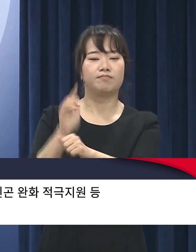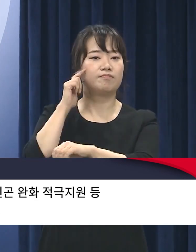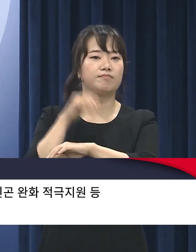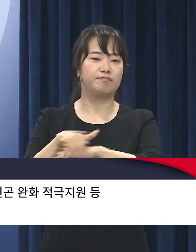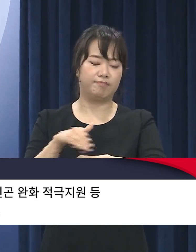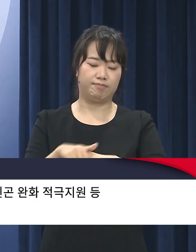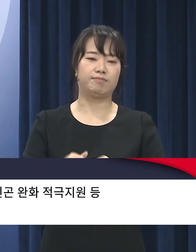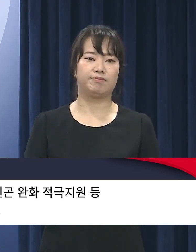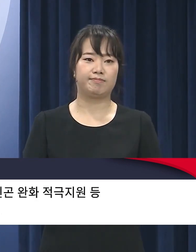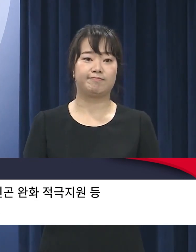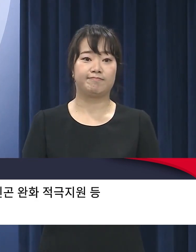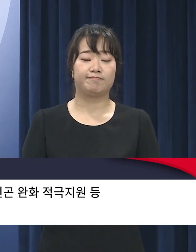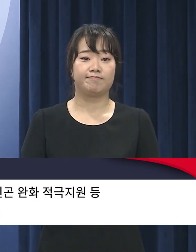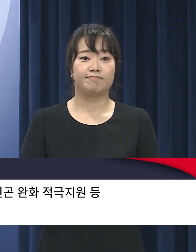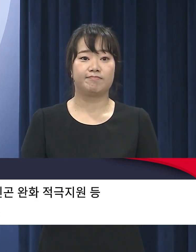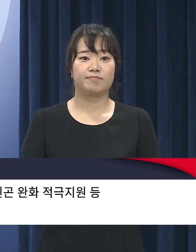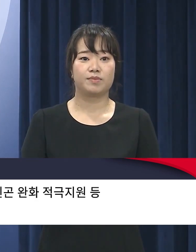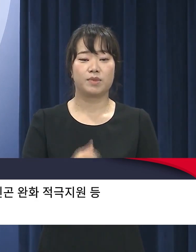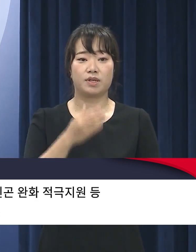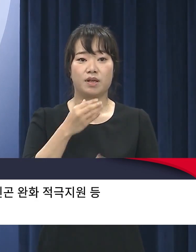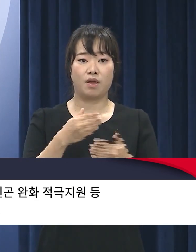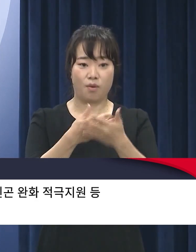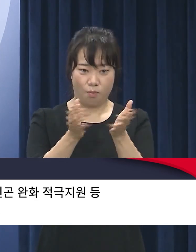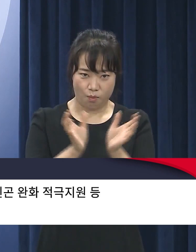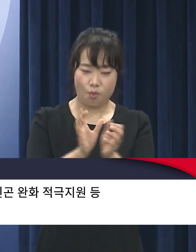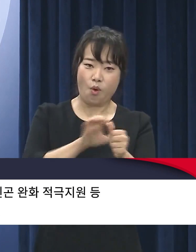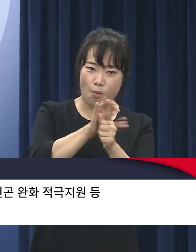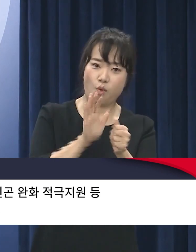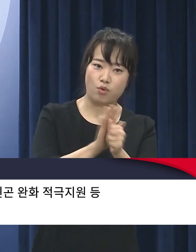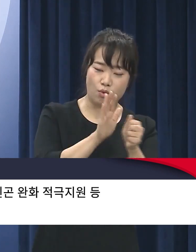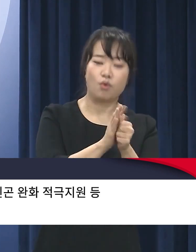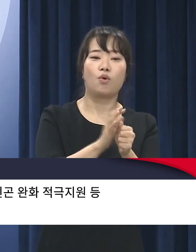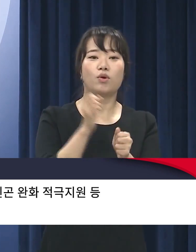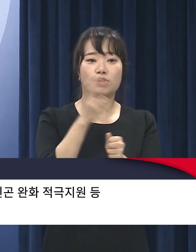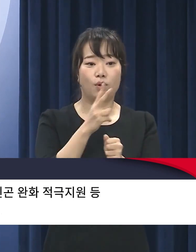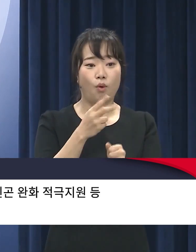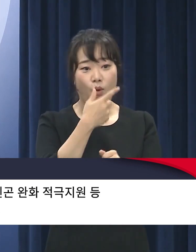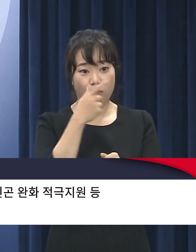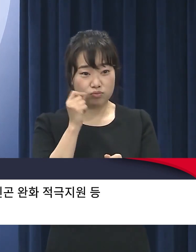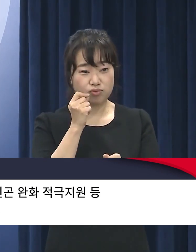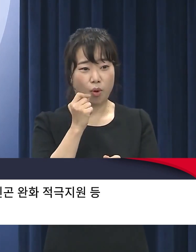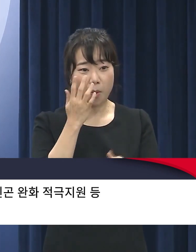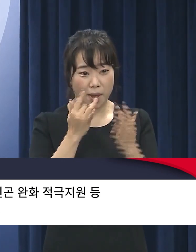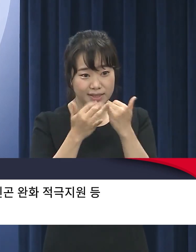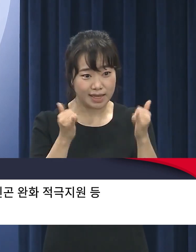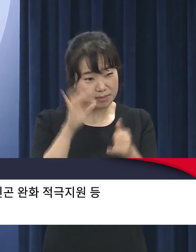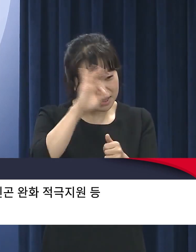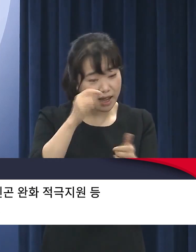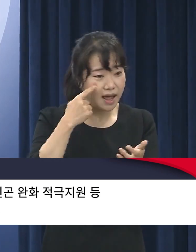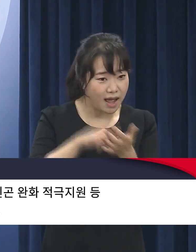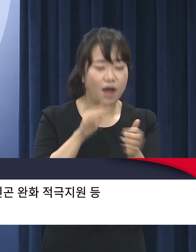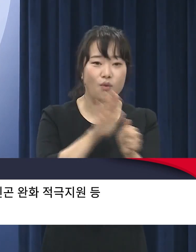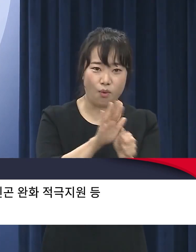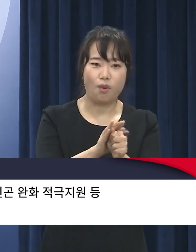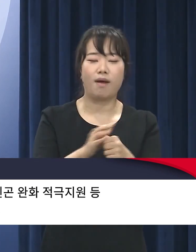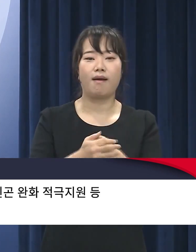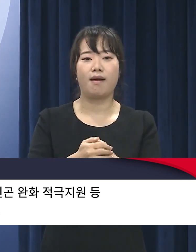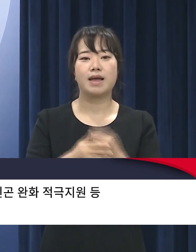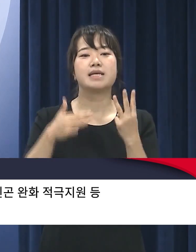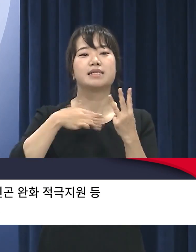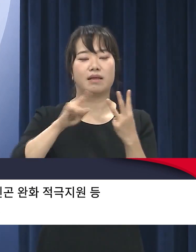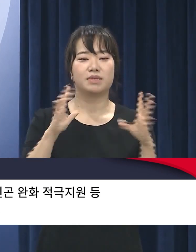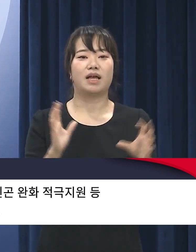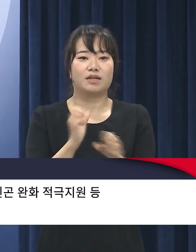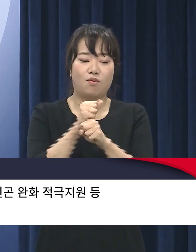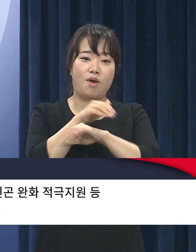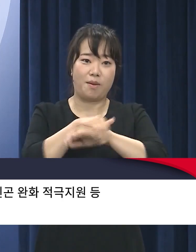강화합니다. 이상으로 보장 수준 강화, 사각지대 해소, 탈수급 및 빈곤 완화 적극 지원 등